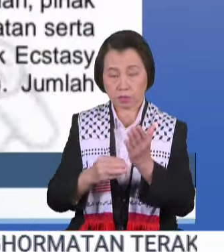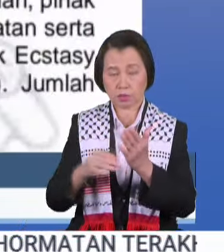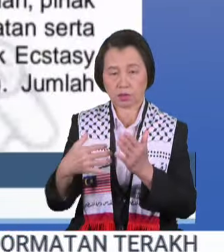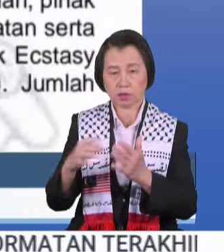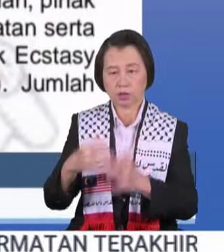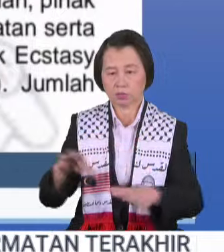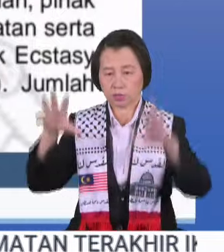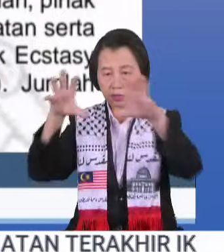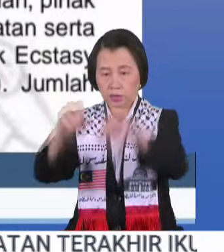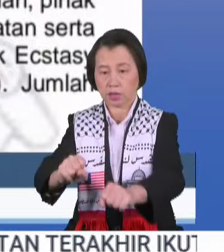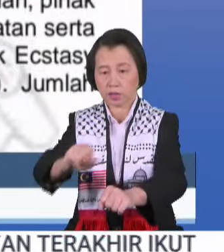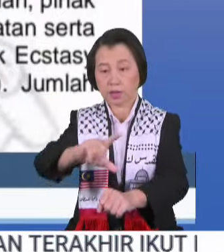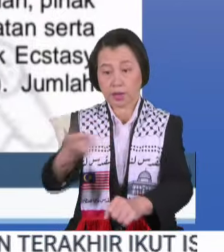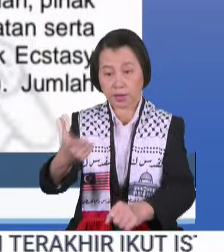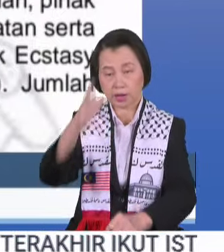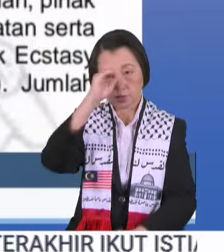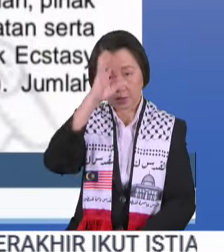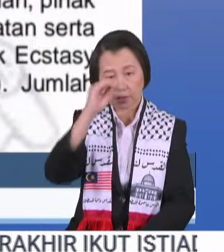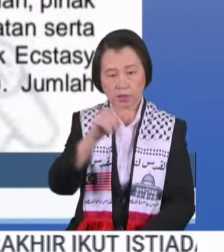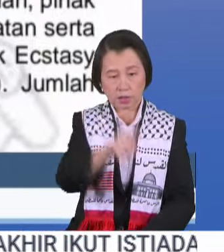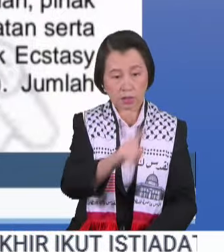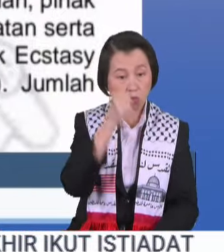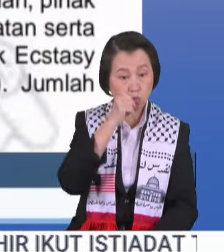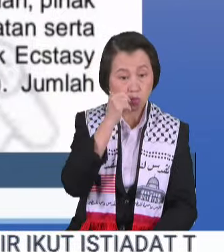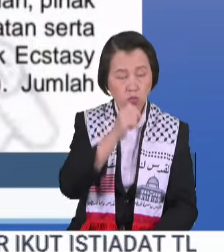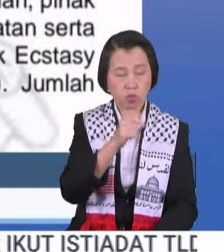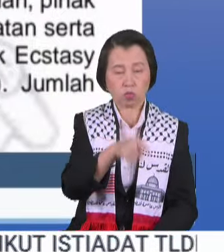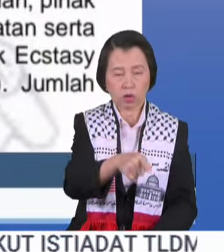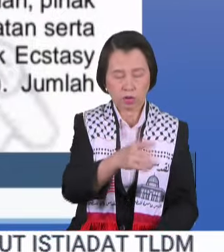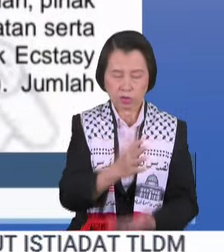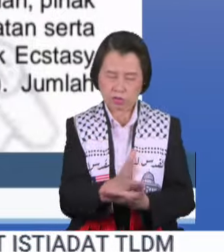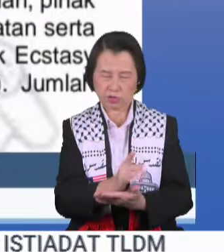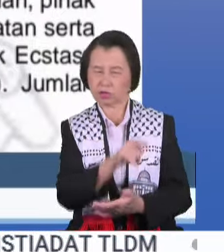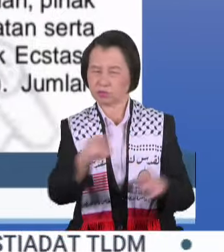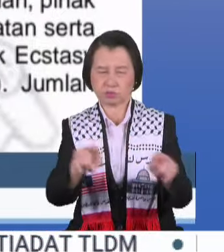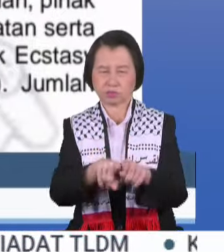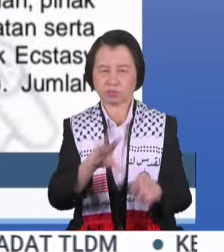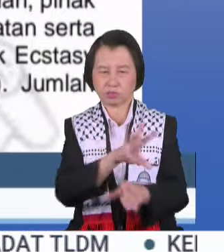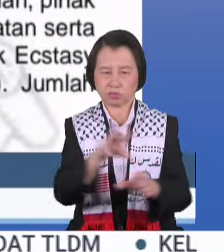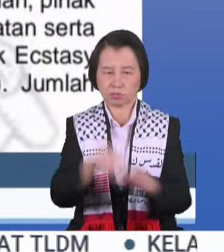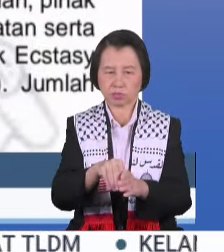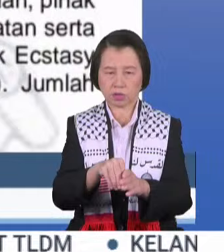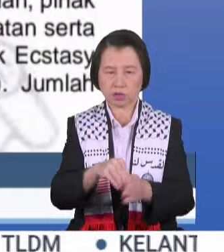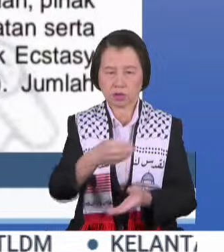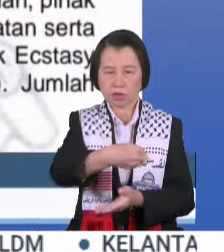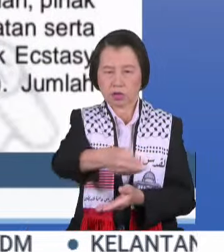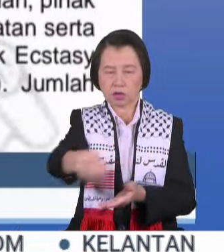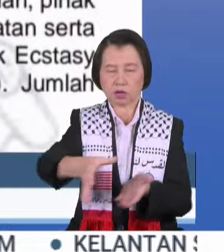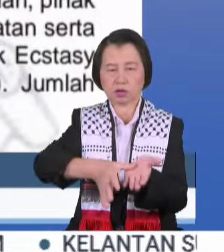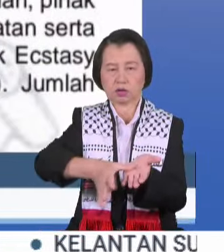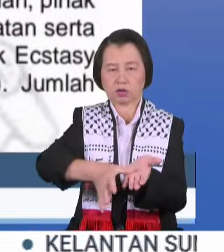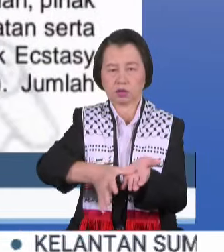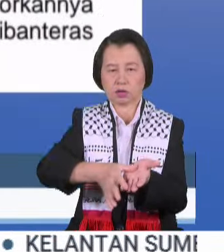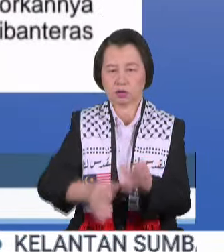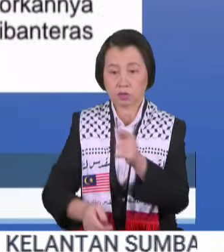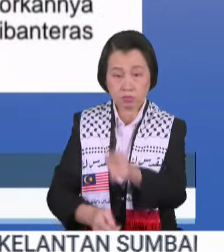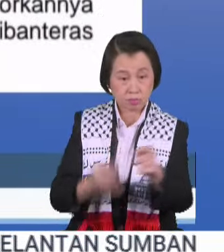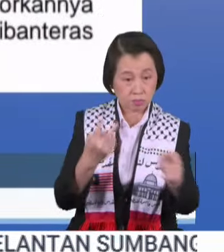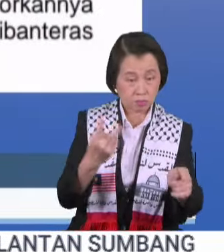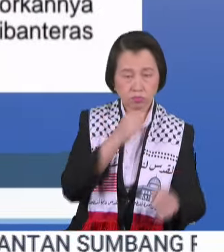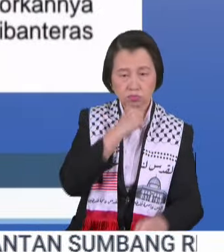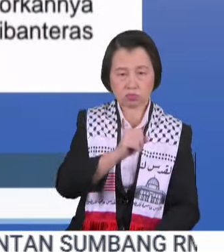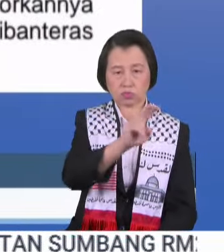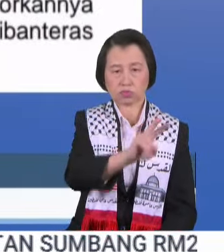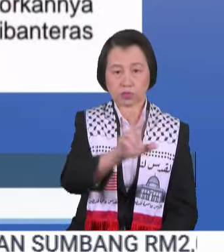berjaya menahan seorang lelaki dan seorang wanita tempatan disyaki terlibat aktiviti pengedaran dadah. Kedua-dua suspek yang